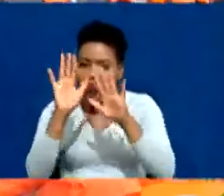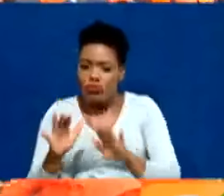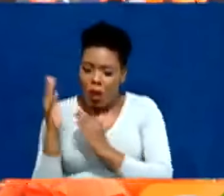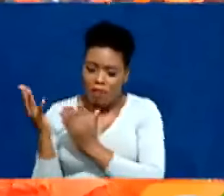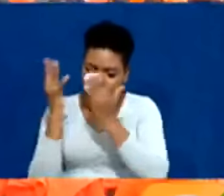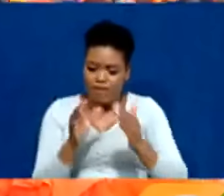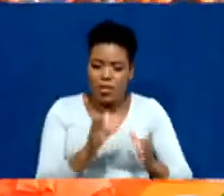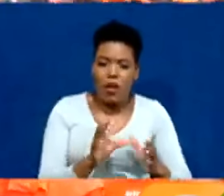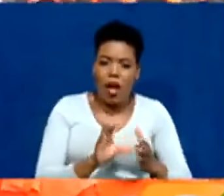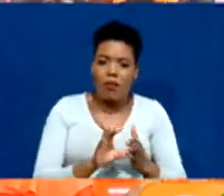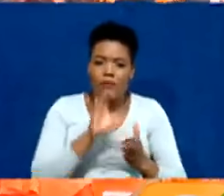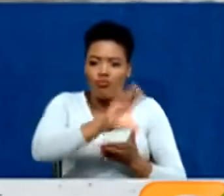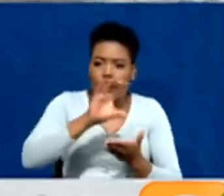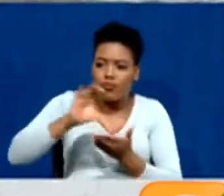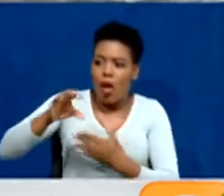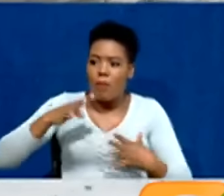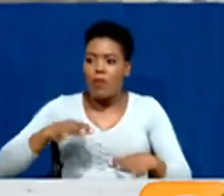kwa waathiriwa wa mafuriko.